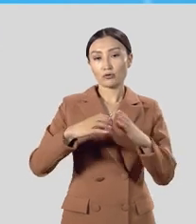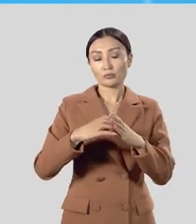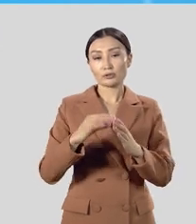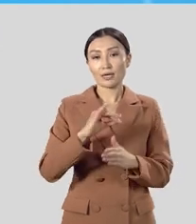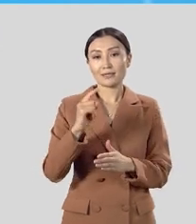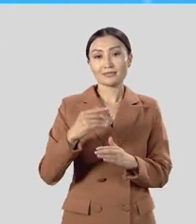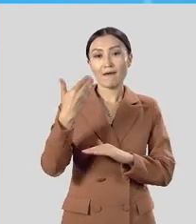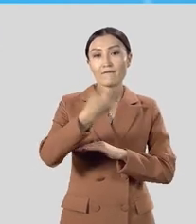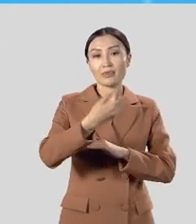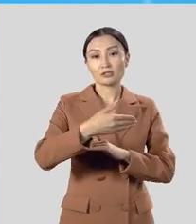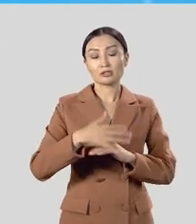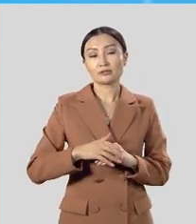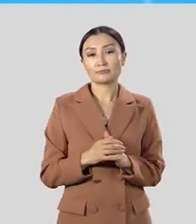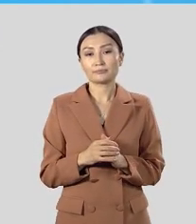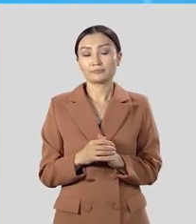и с внешней средой.